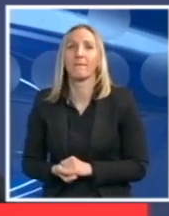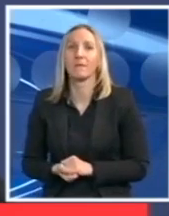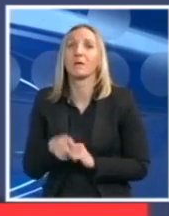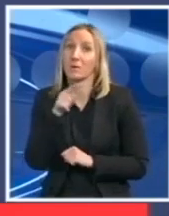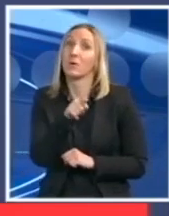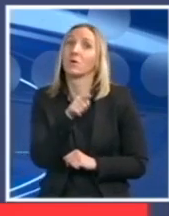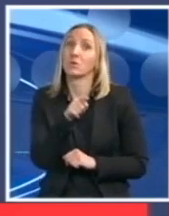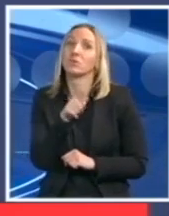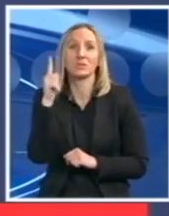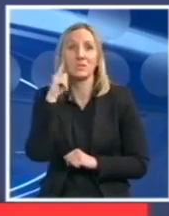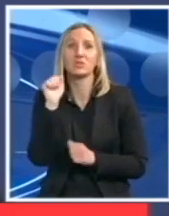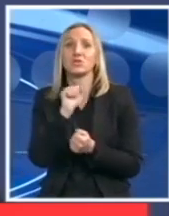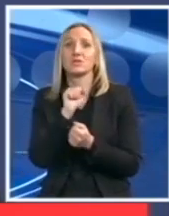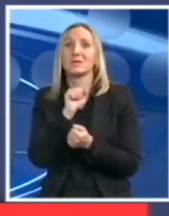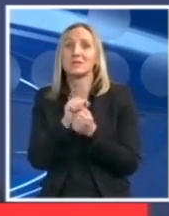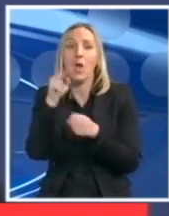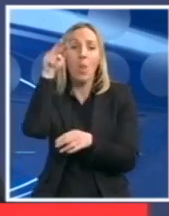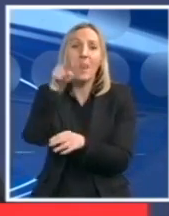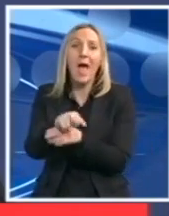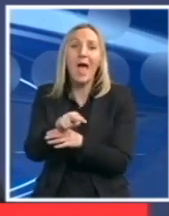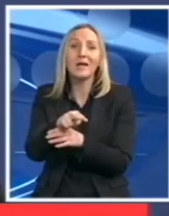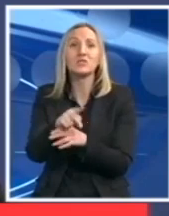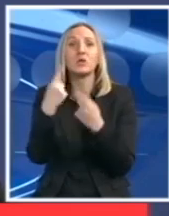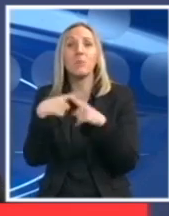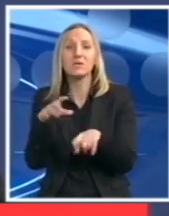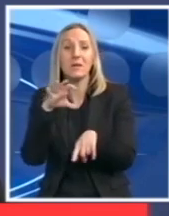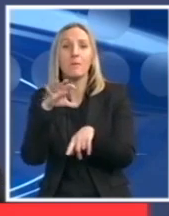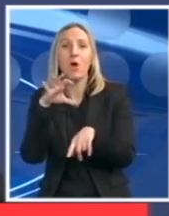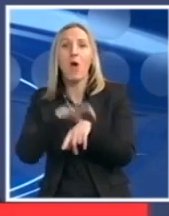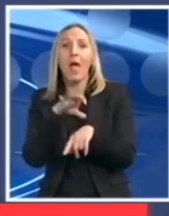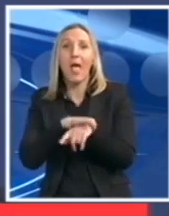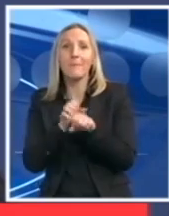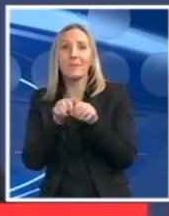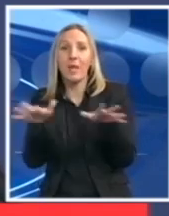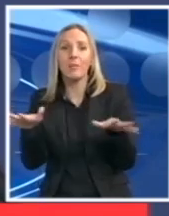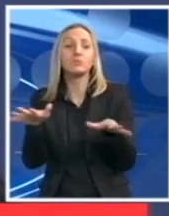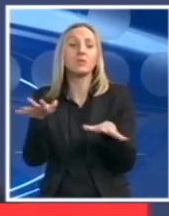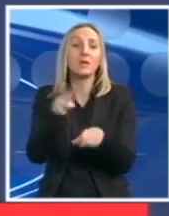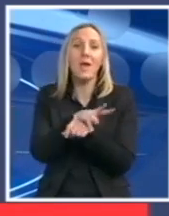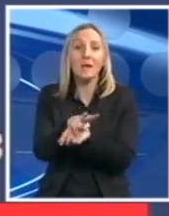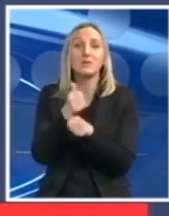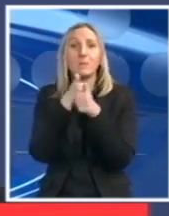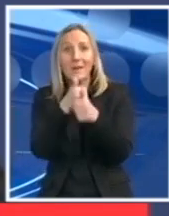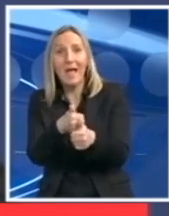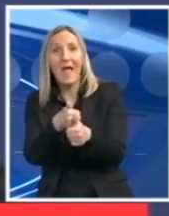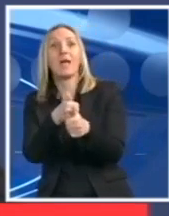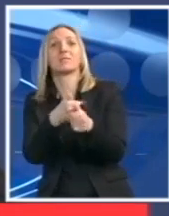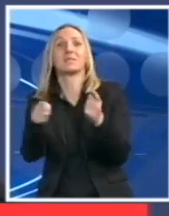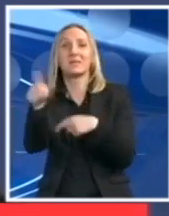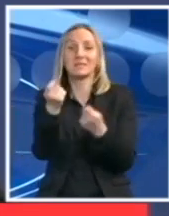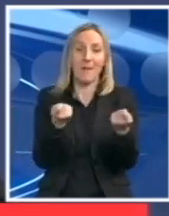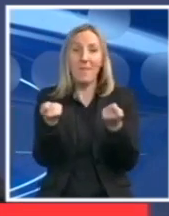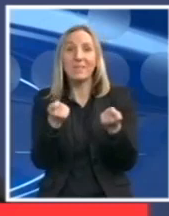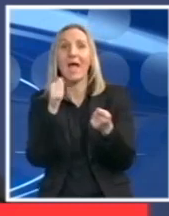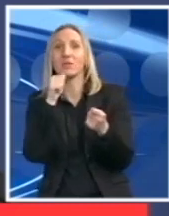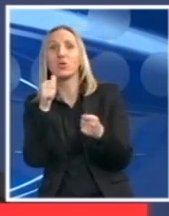što podrazumeva da se čitav nadzor stavlja pod poseban epidemiološki nadzor, prati zajedno sa medijatorima, patronažnim sestrama i